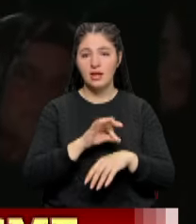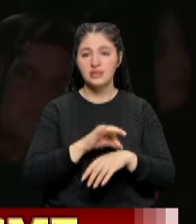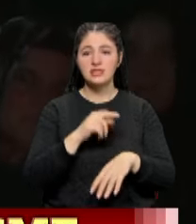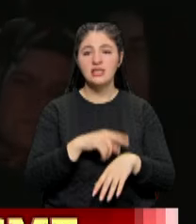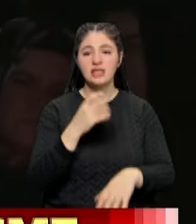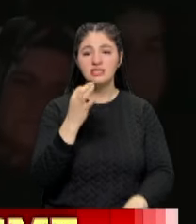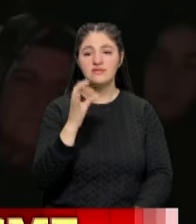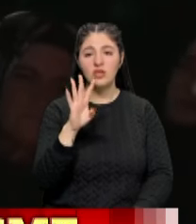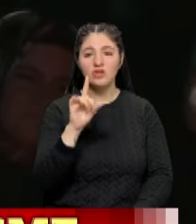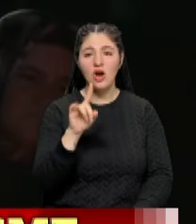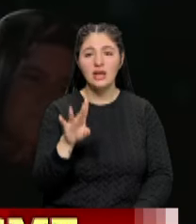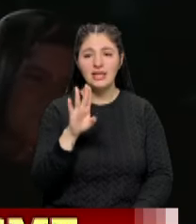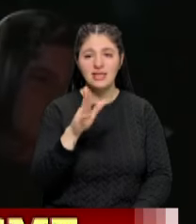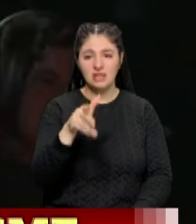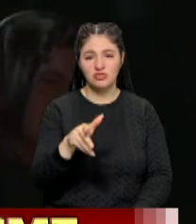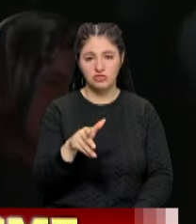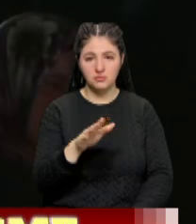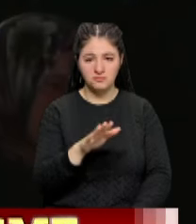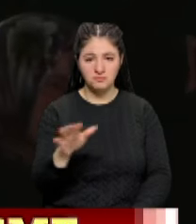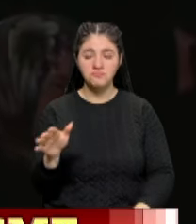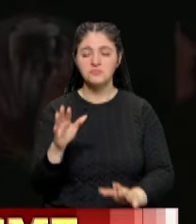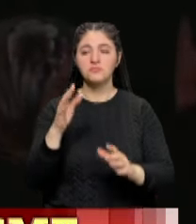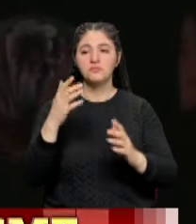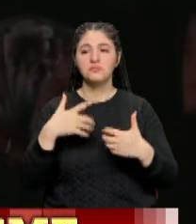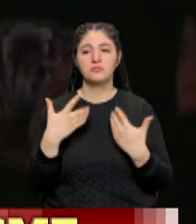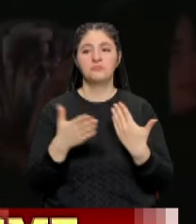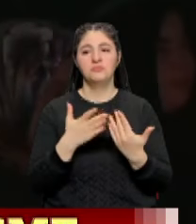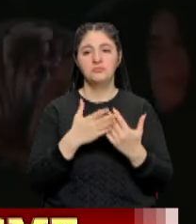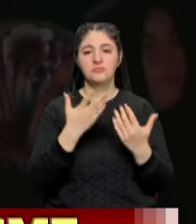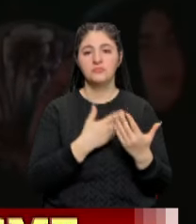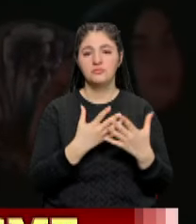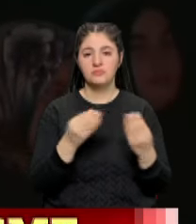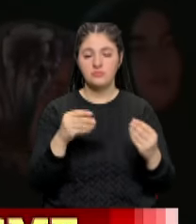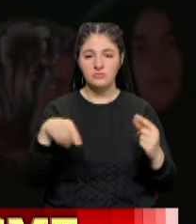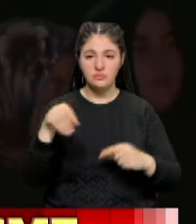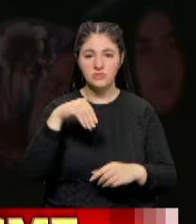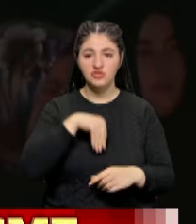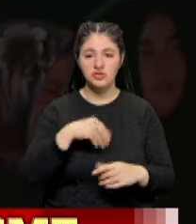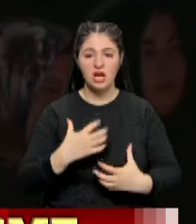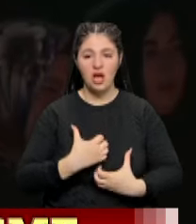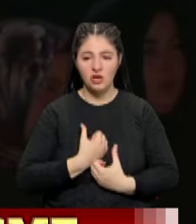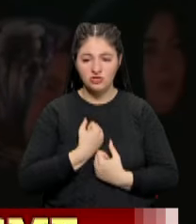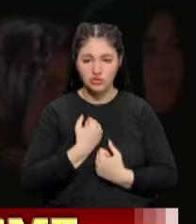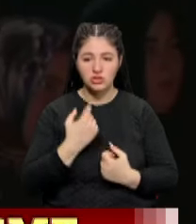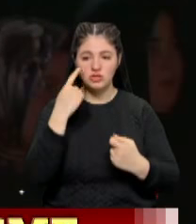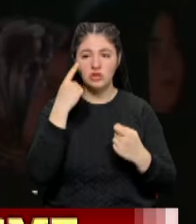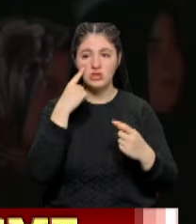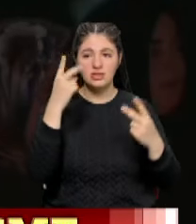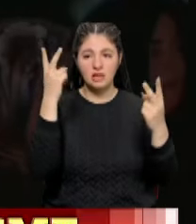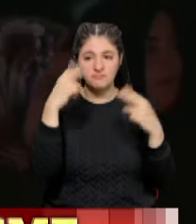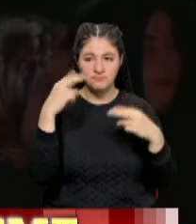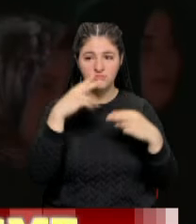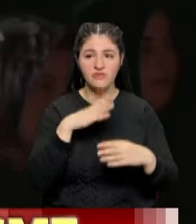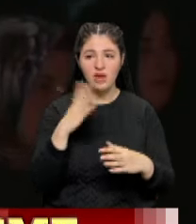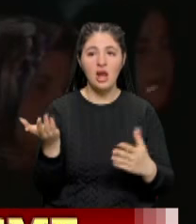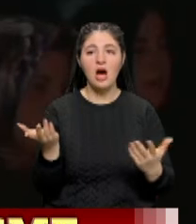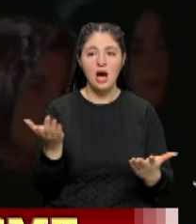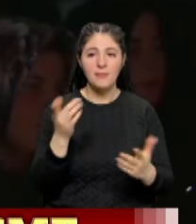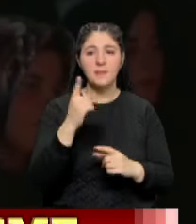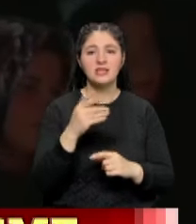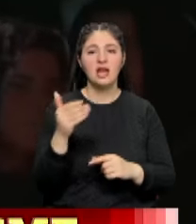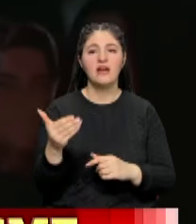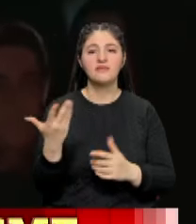saatler 04.17'yi geçti. Kahramanmaraş'ta sevdiklerini kaybedenlerin içinde acı, gözlerinde gözyaşı var ama